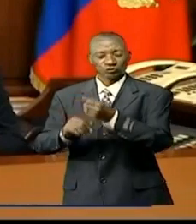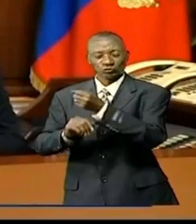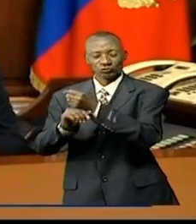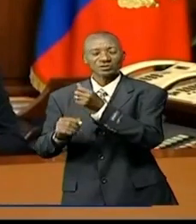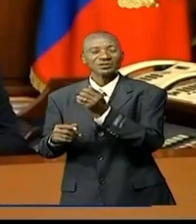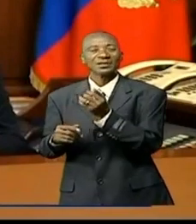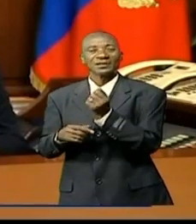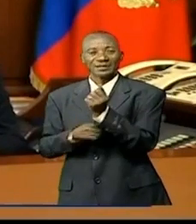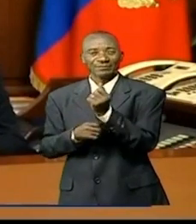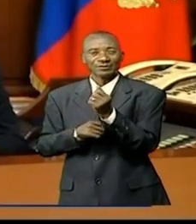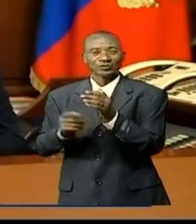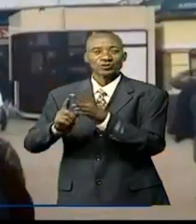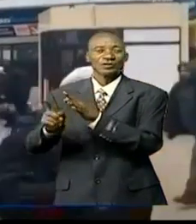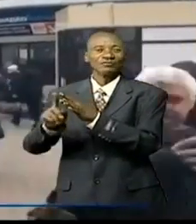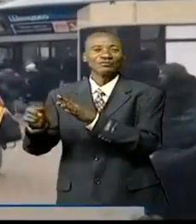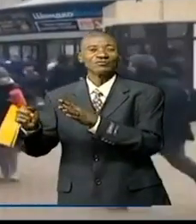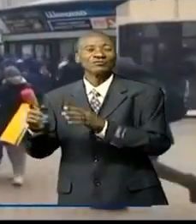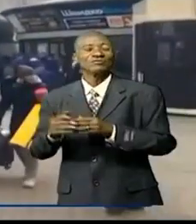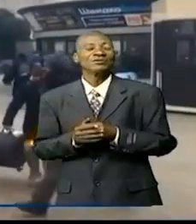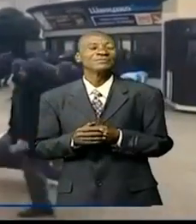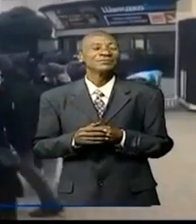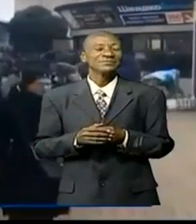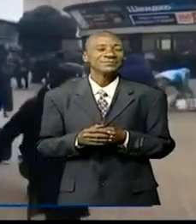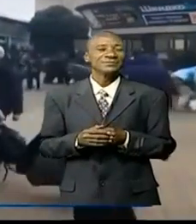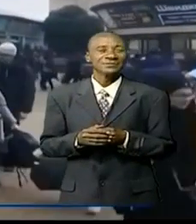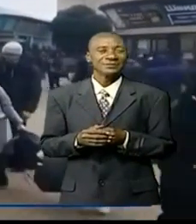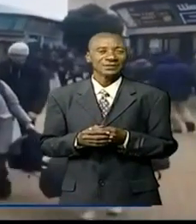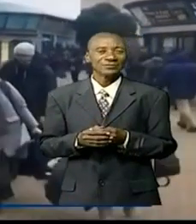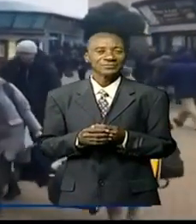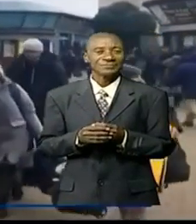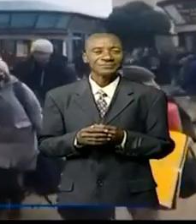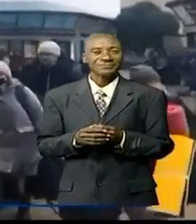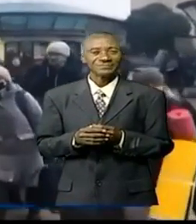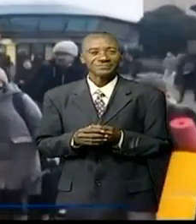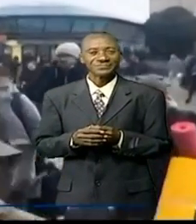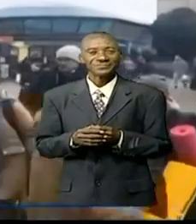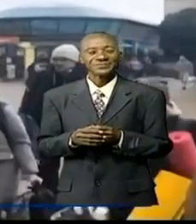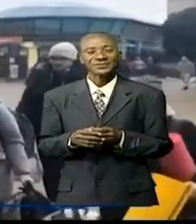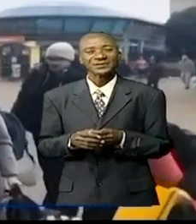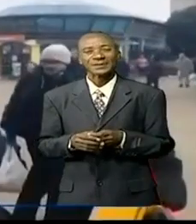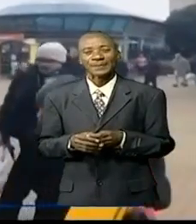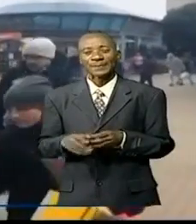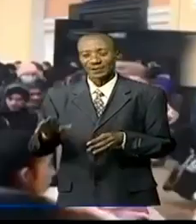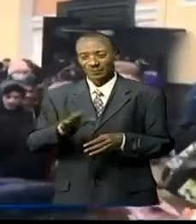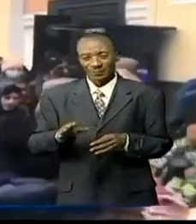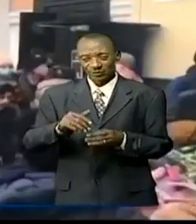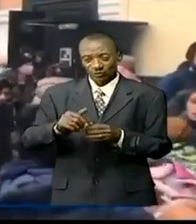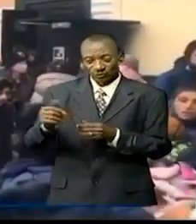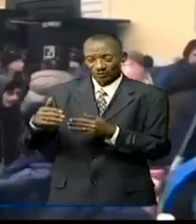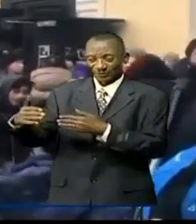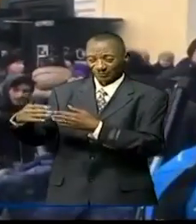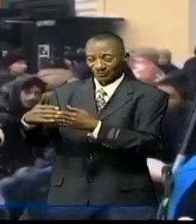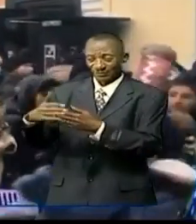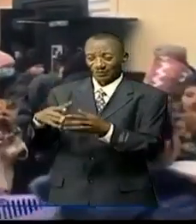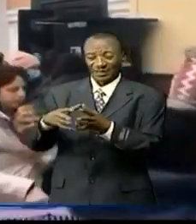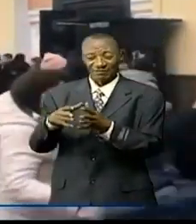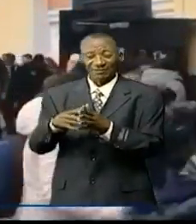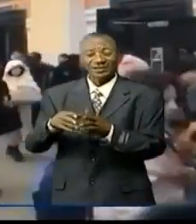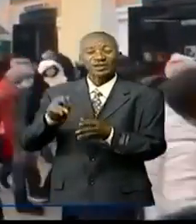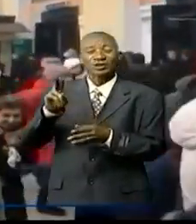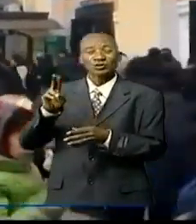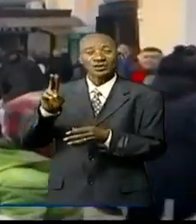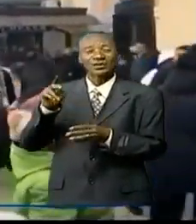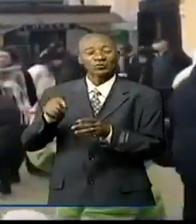de constituer l'Empire russe en réunissant tous les territoires qui partagent la langue russe et renforçant ainsi la puissance de la Russie dans le